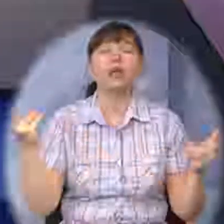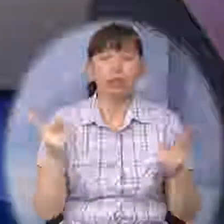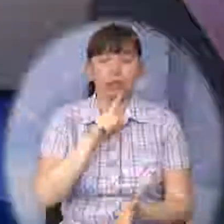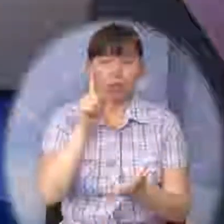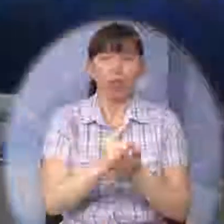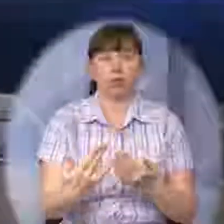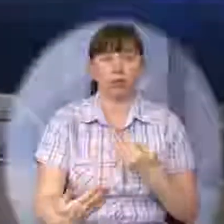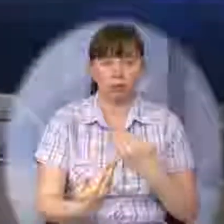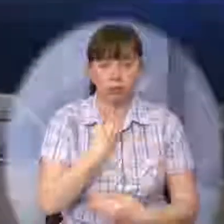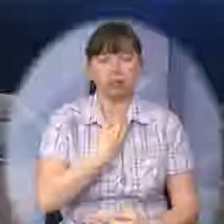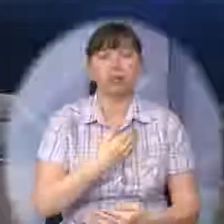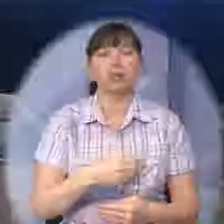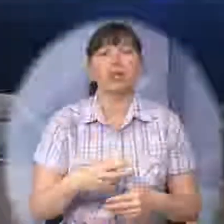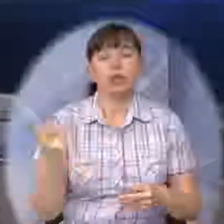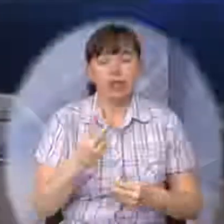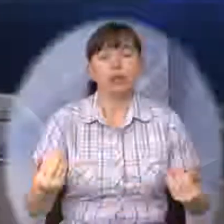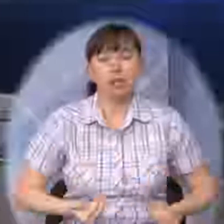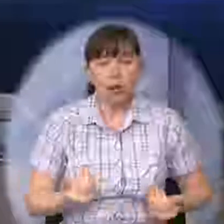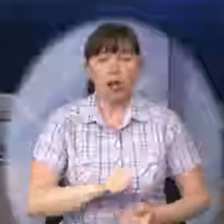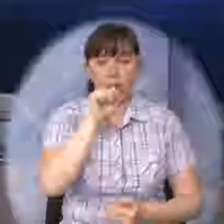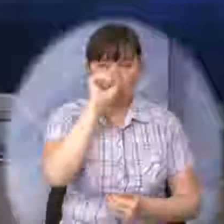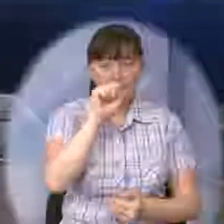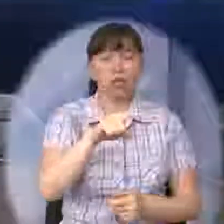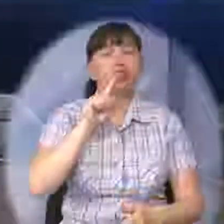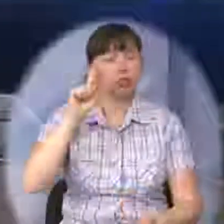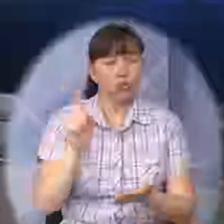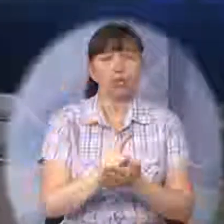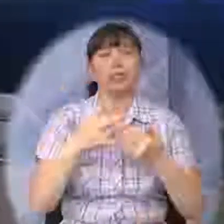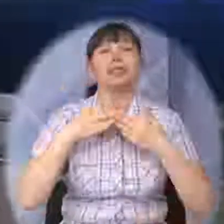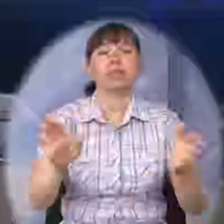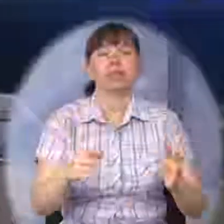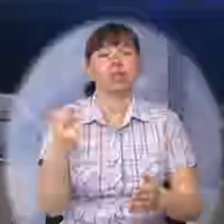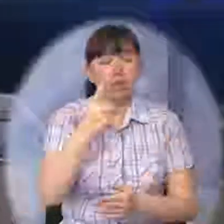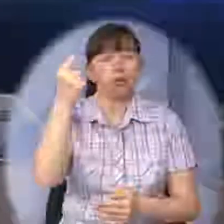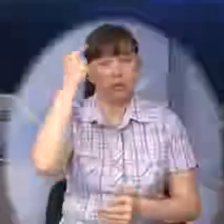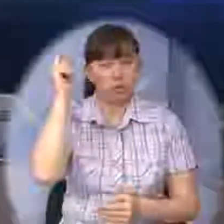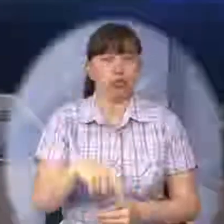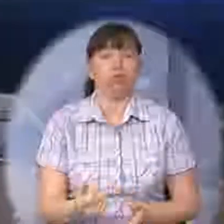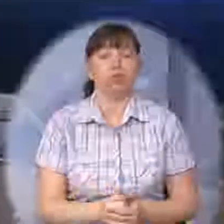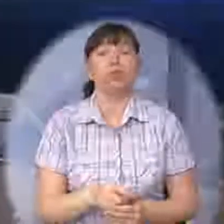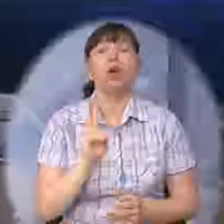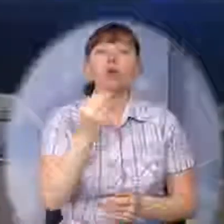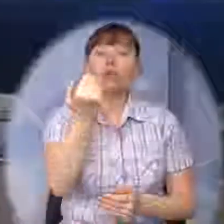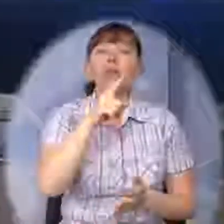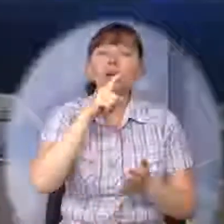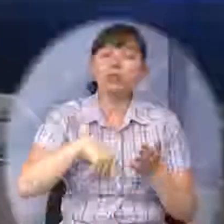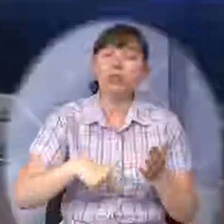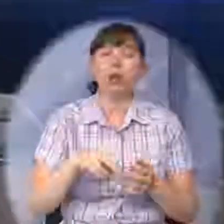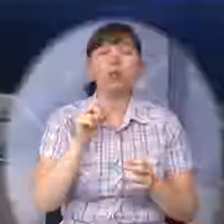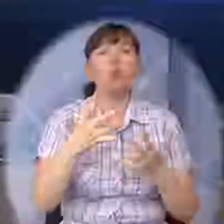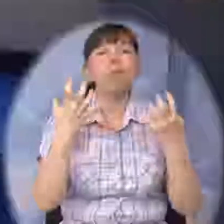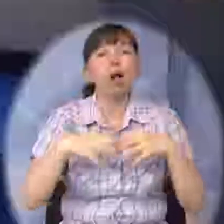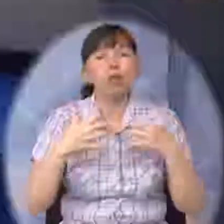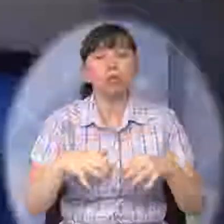să se adreseze și să trăiască după principiu. Bate și se va deschide. Dumneavoastră, cum vă asigurați că și